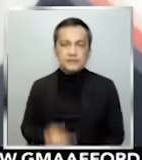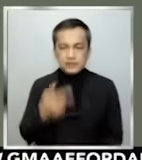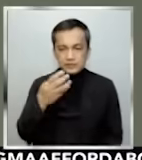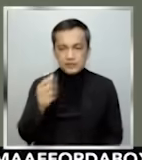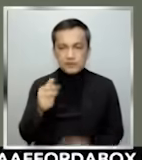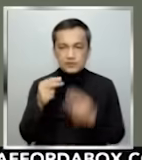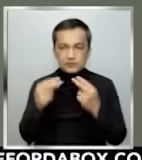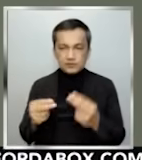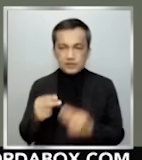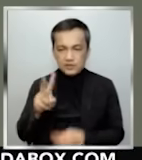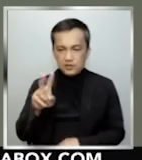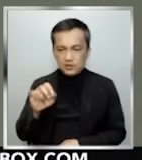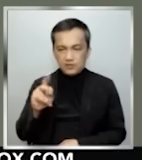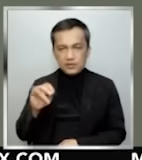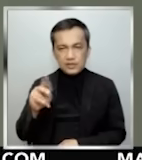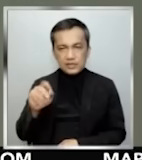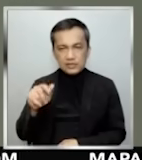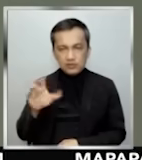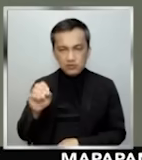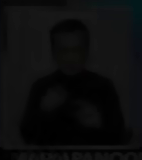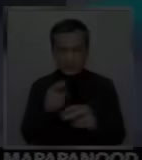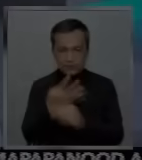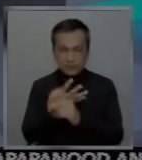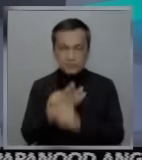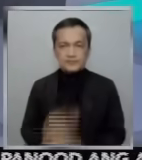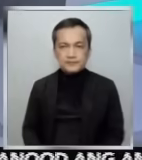Von Aquino nakatutok 24